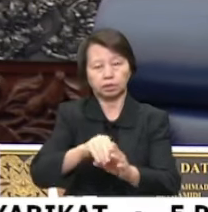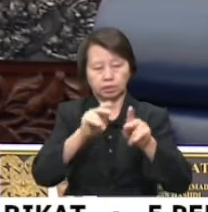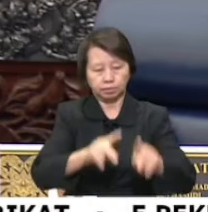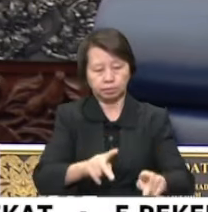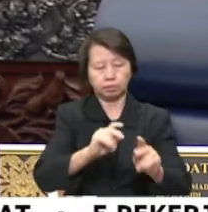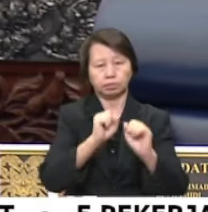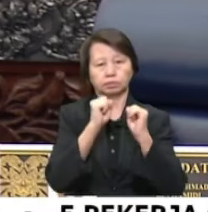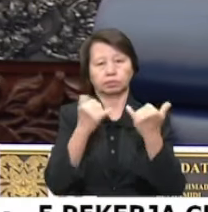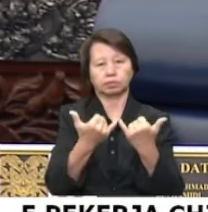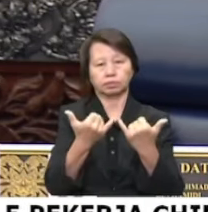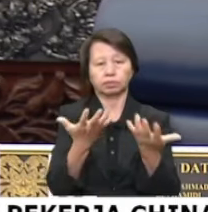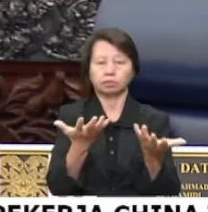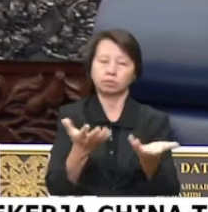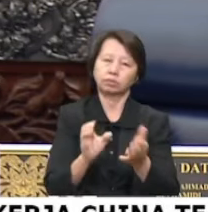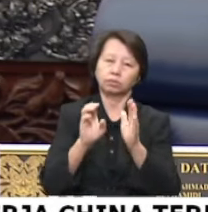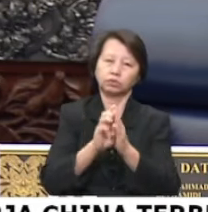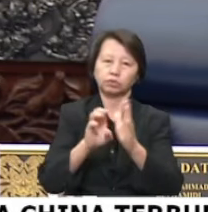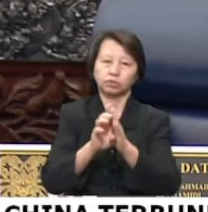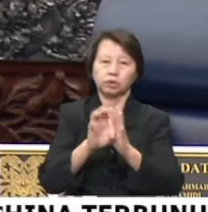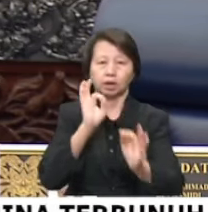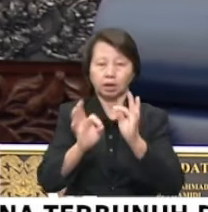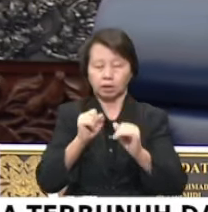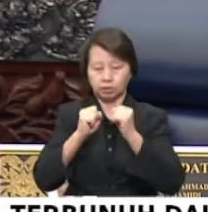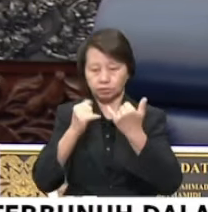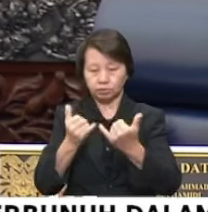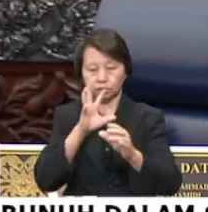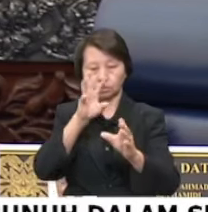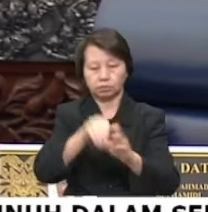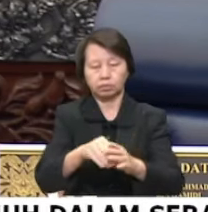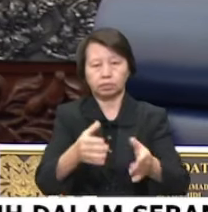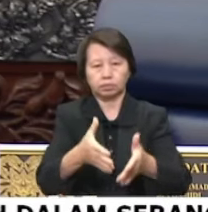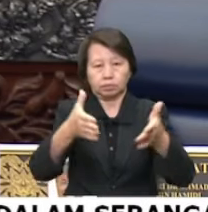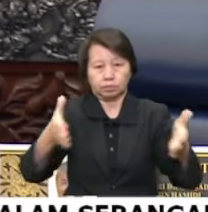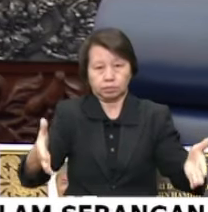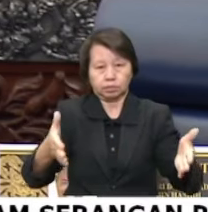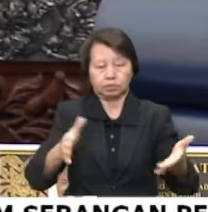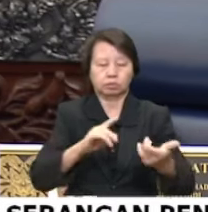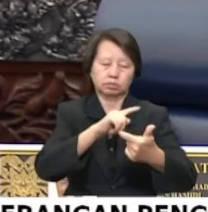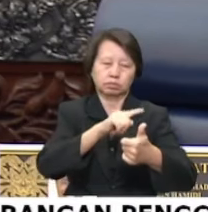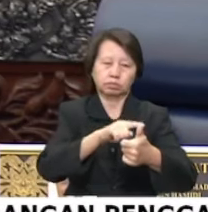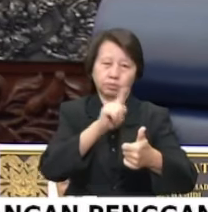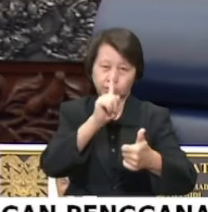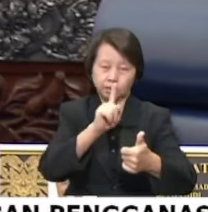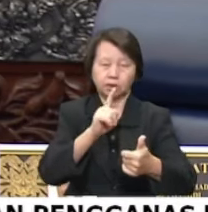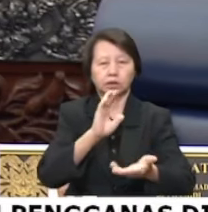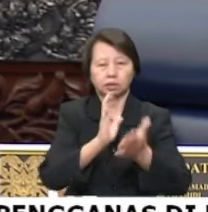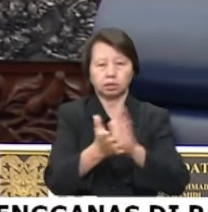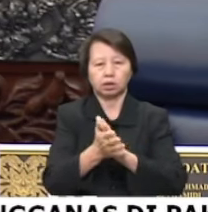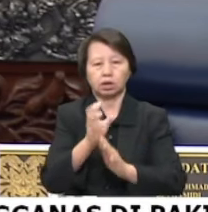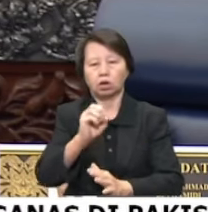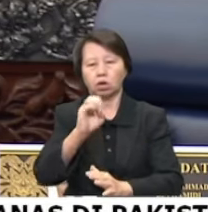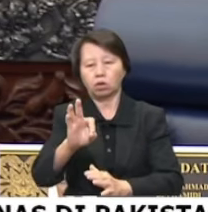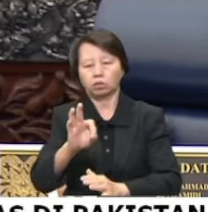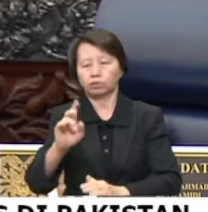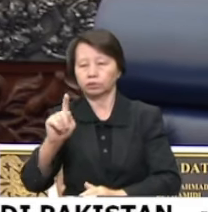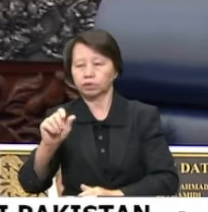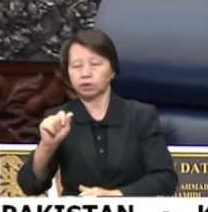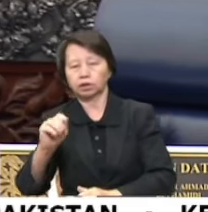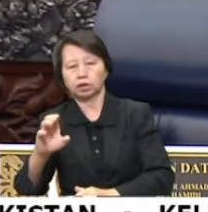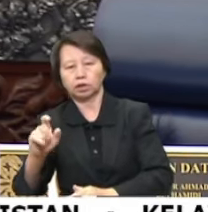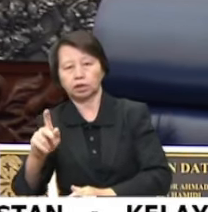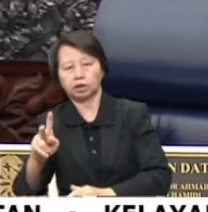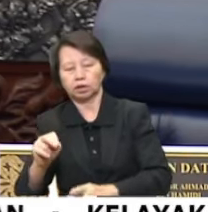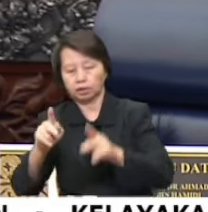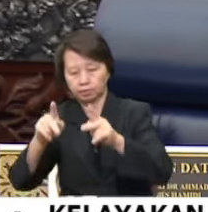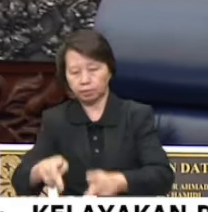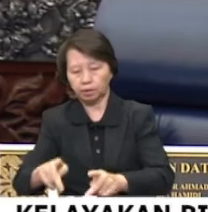syarikat. Umpamanya, sekiranya syarikat menyertai program large scale solar, maka off-taker tenaga adalah pihak